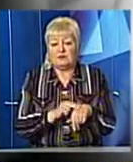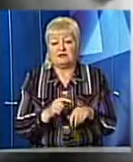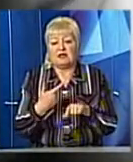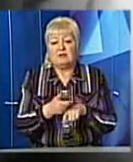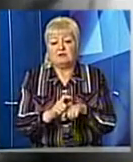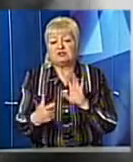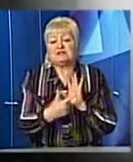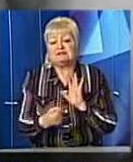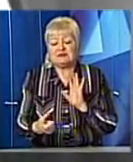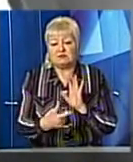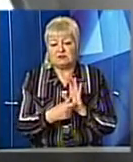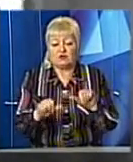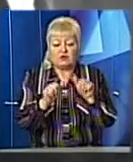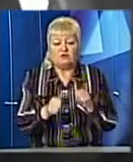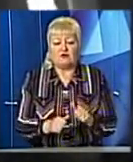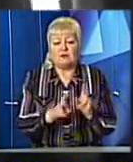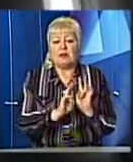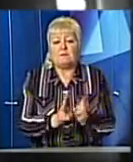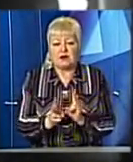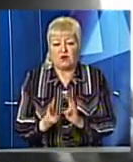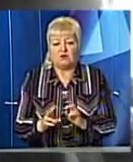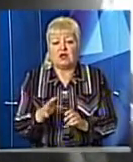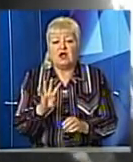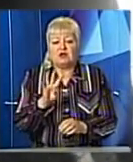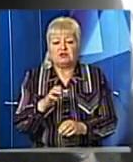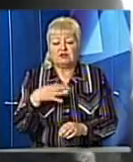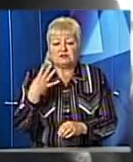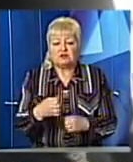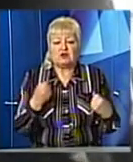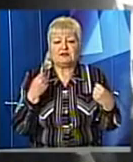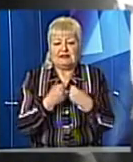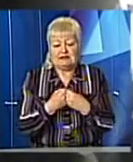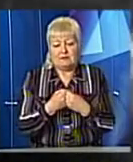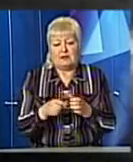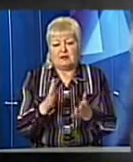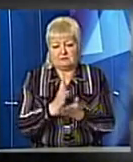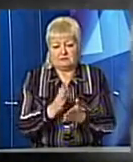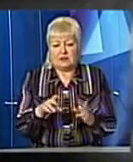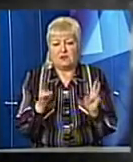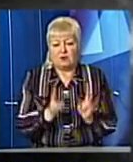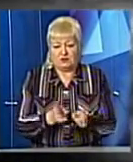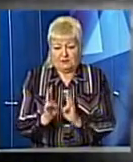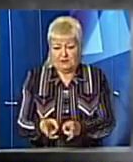700 дорожньо-транспортних пригод. Сталося 440 ДТП з потерпілими.